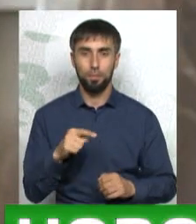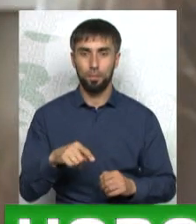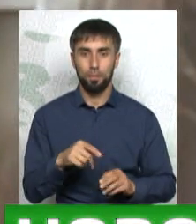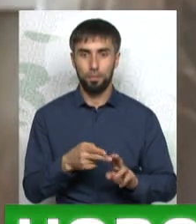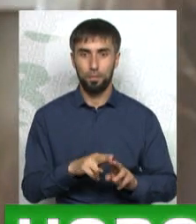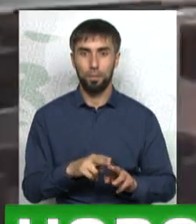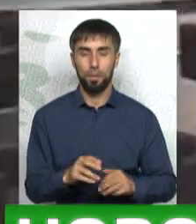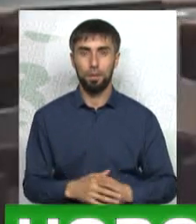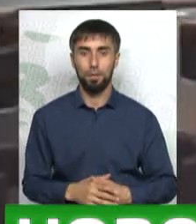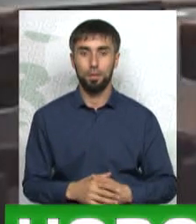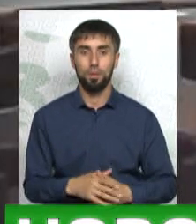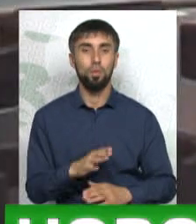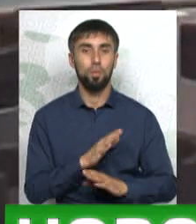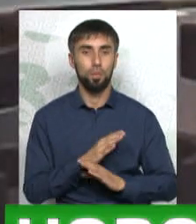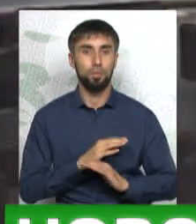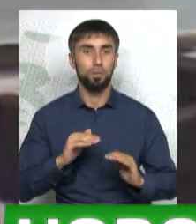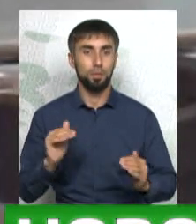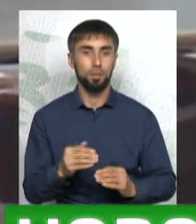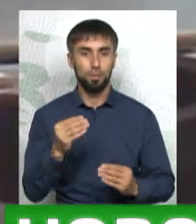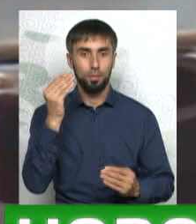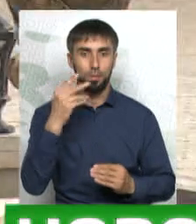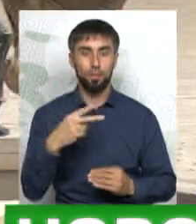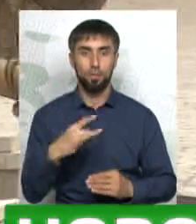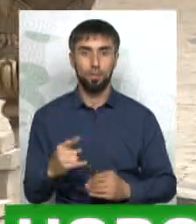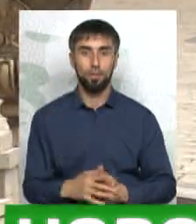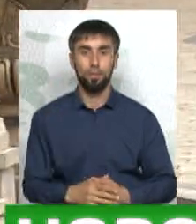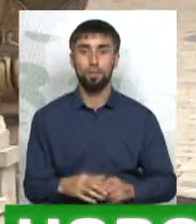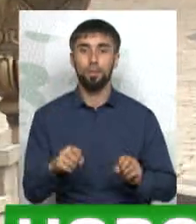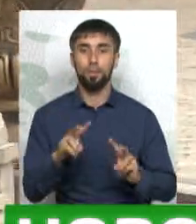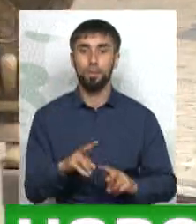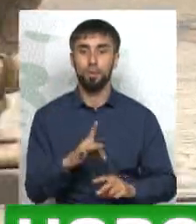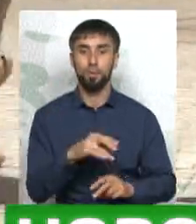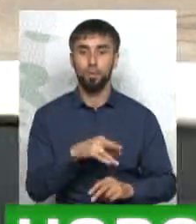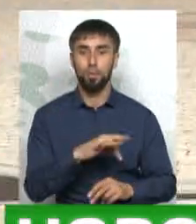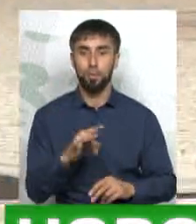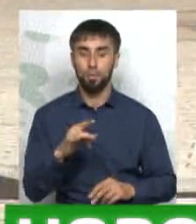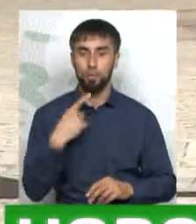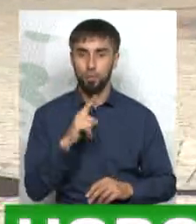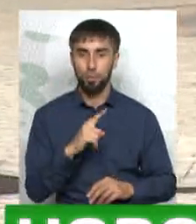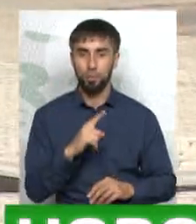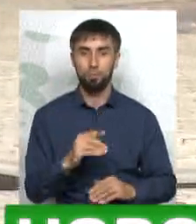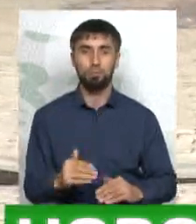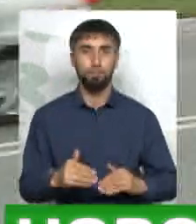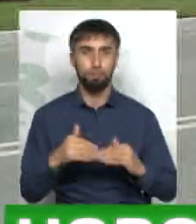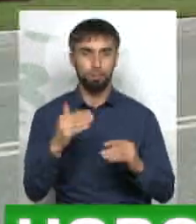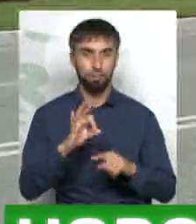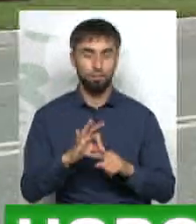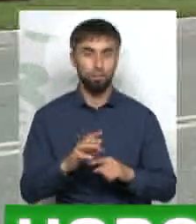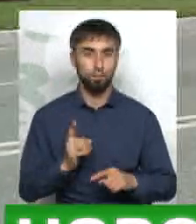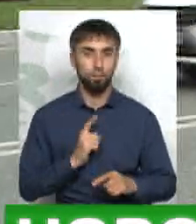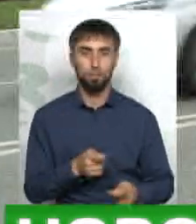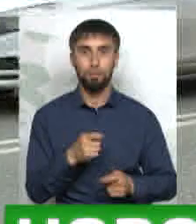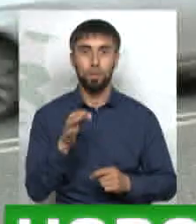отборе. Поэтому летальность снизилась примерно в 20 раз. Специалисты Роспотребнадзора отмечают, что подъем заболеваемости ожидается с